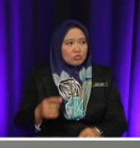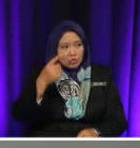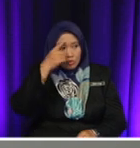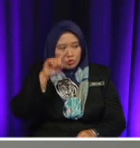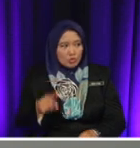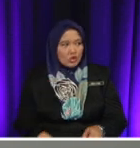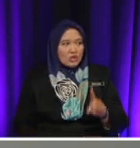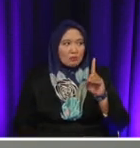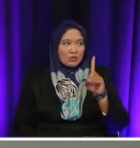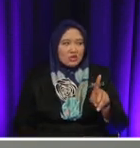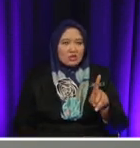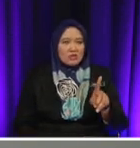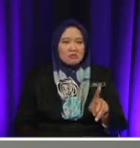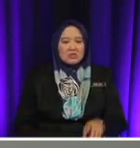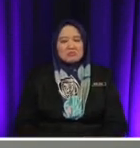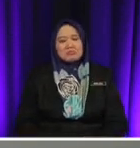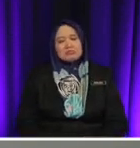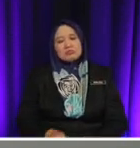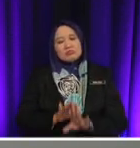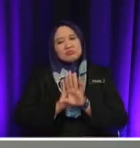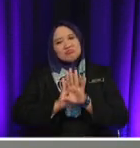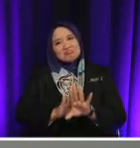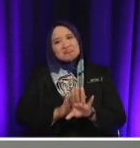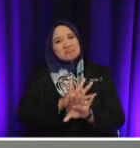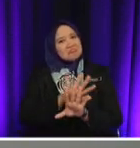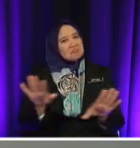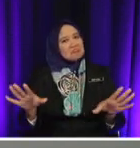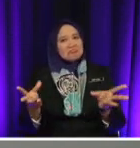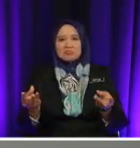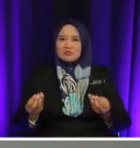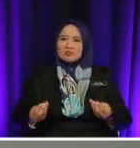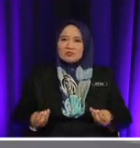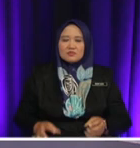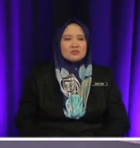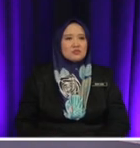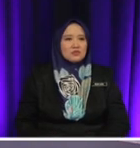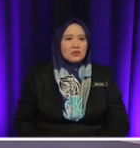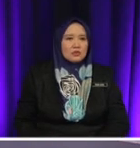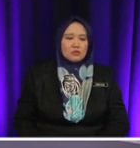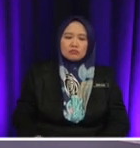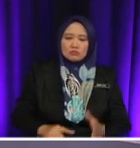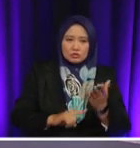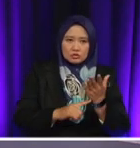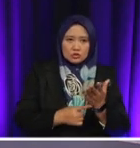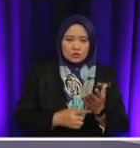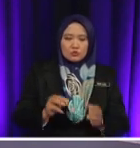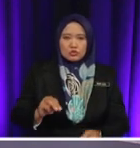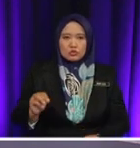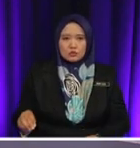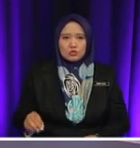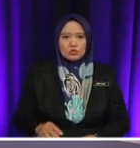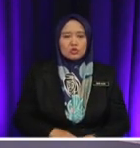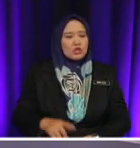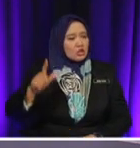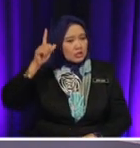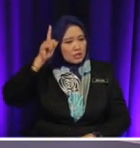pengguna pembaris tadi kita ditolak tidak diterima so pastikan murid-murid tengok dulu graf dia apa pastikan graf tadi